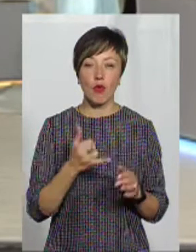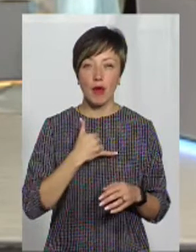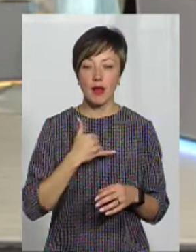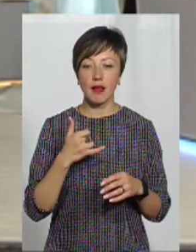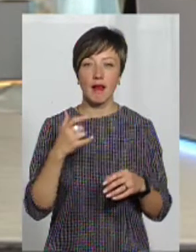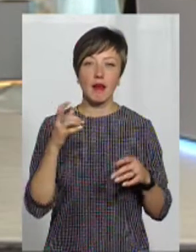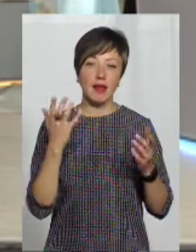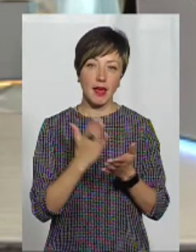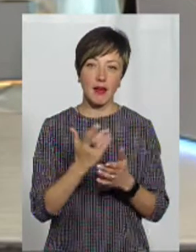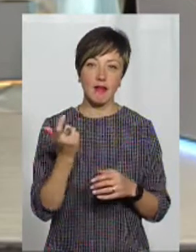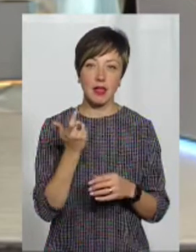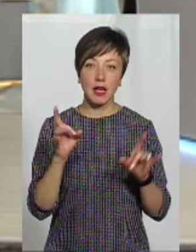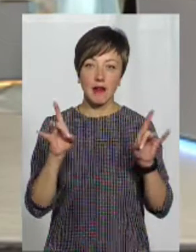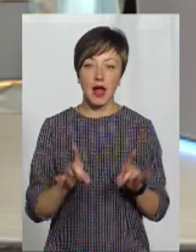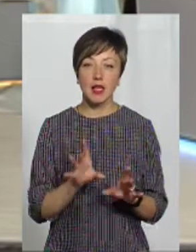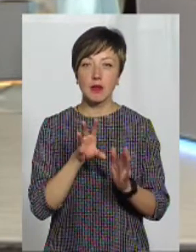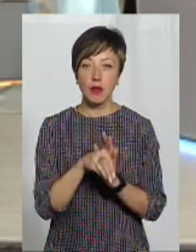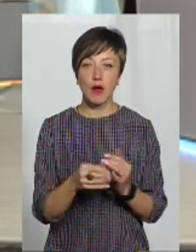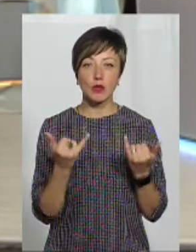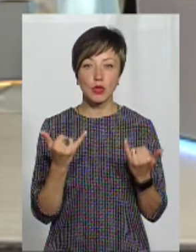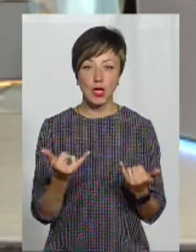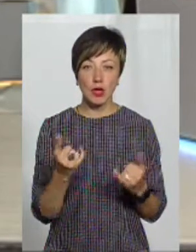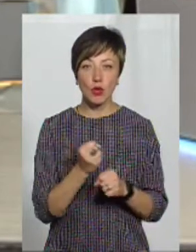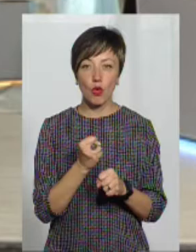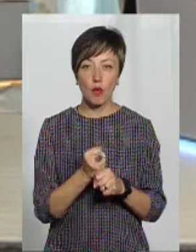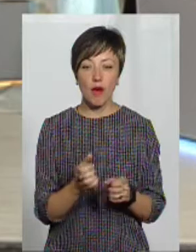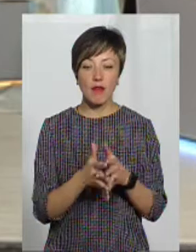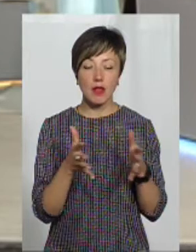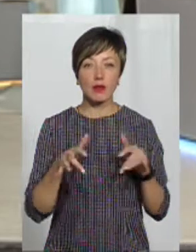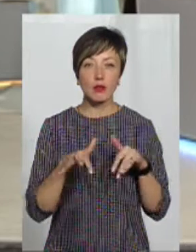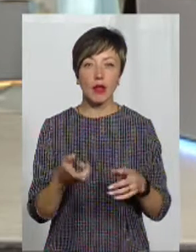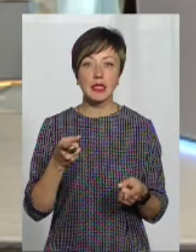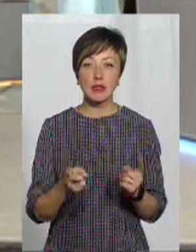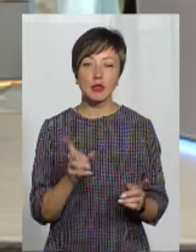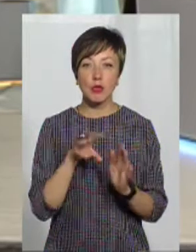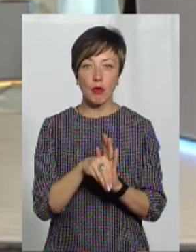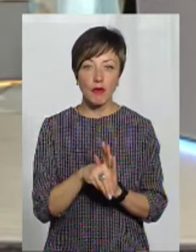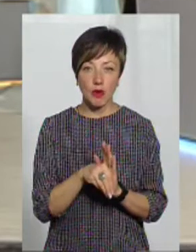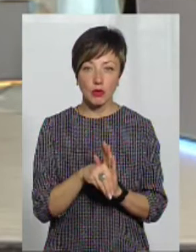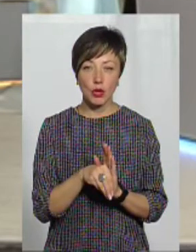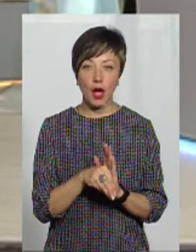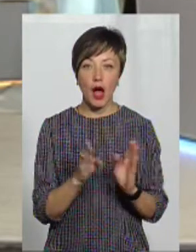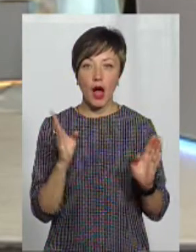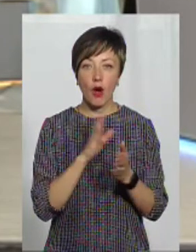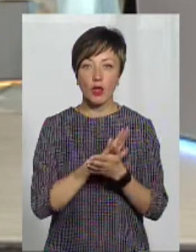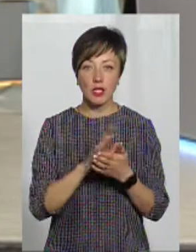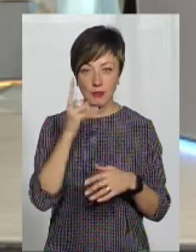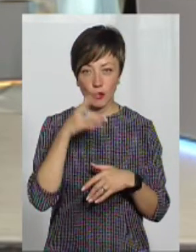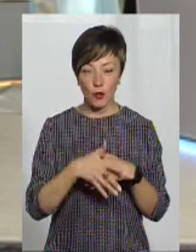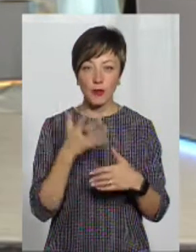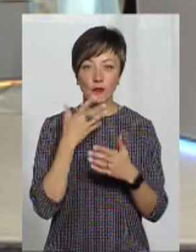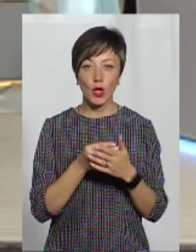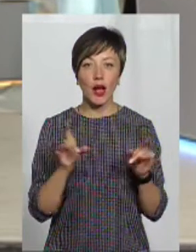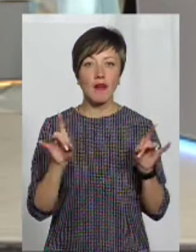власники кав'ярні, які запроваджують зараз, роблять велику справу, дійсно, запроваджують екологічну свідомість в своїй